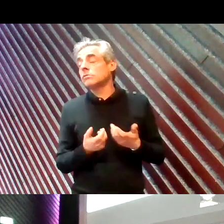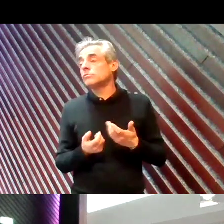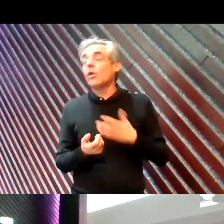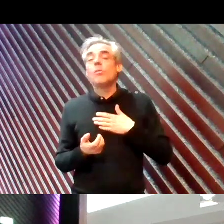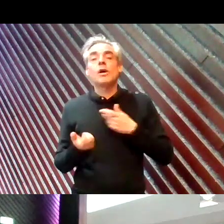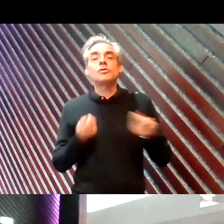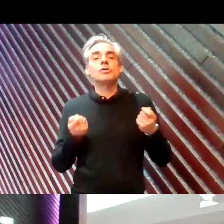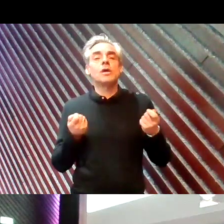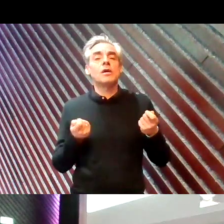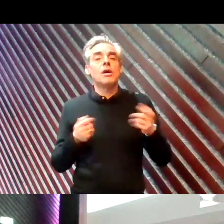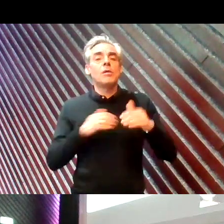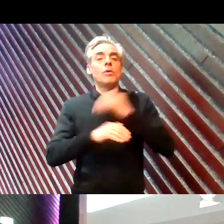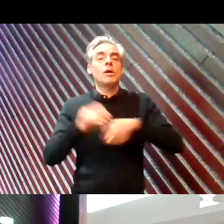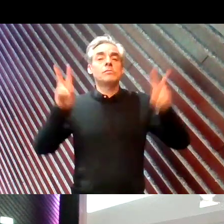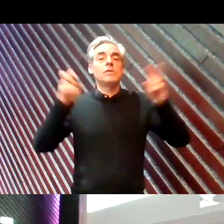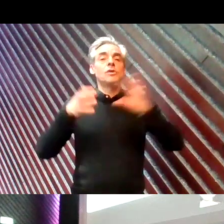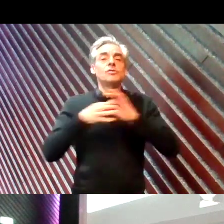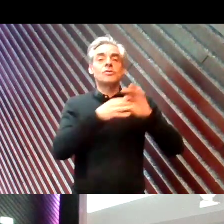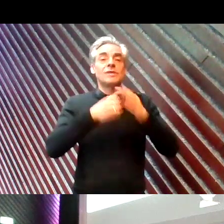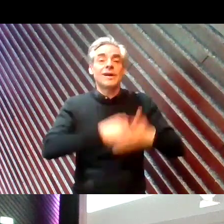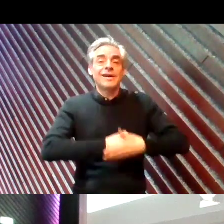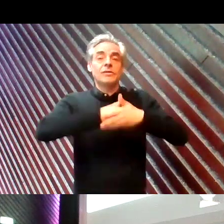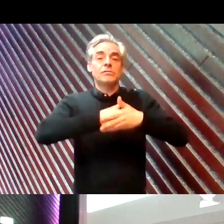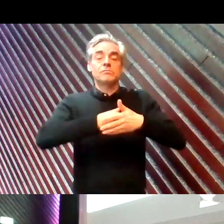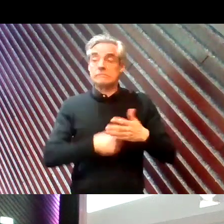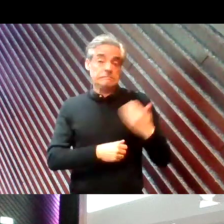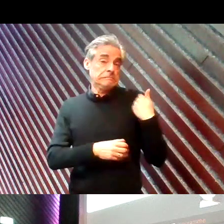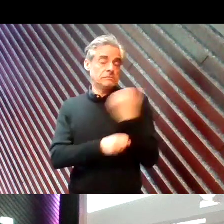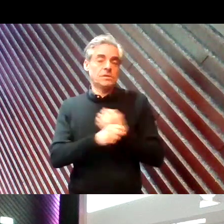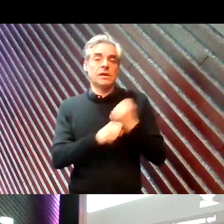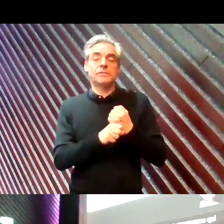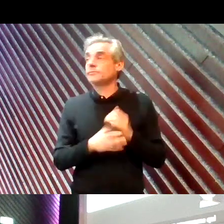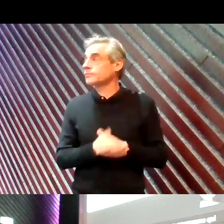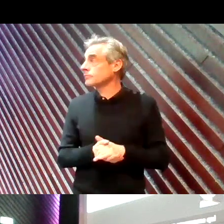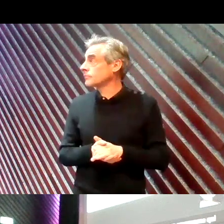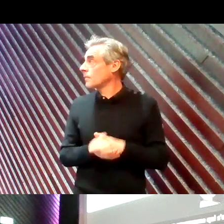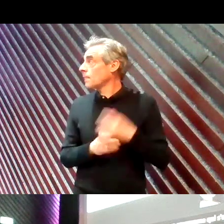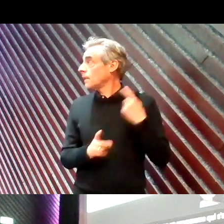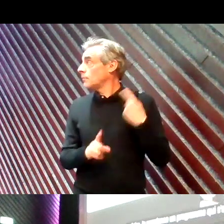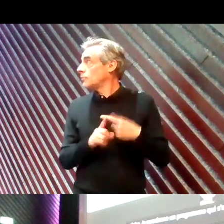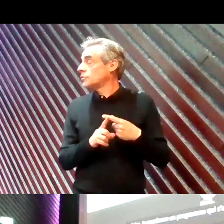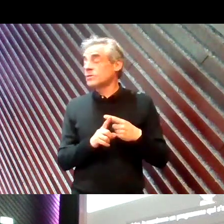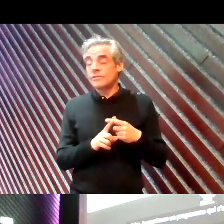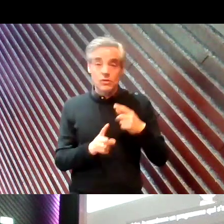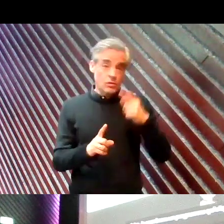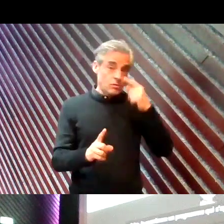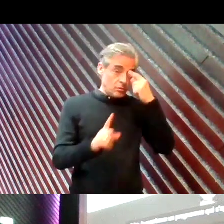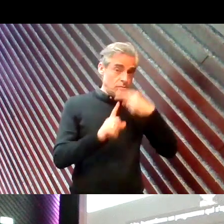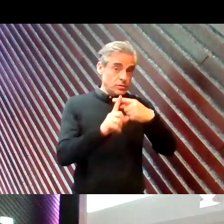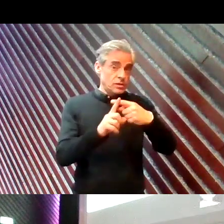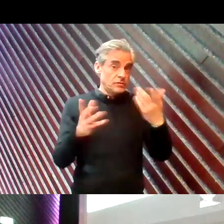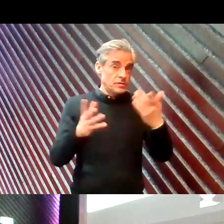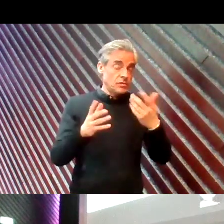moi je coordonne un programme qui s'appelle Solidarité aidant qui vient juste d'être créé et qui vise justement à